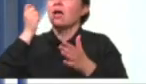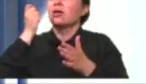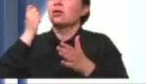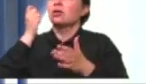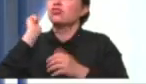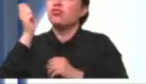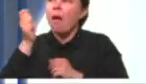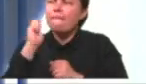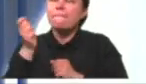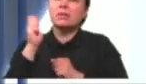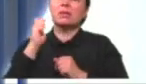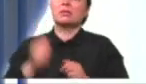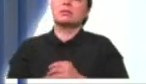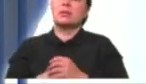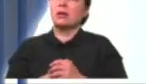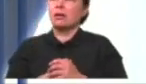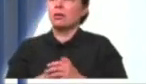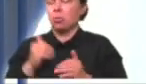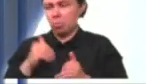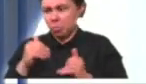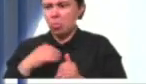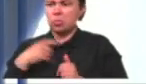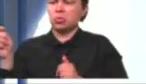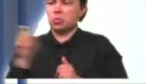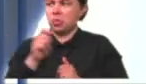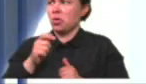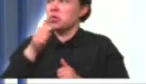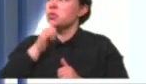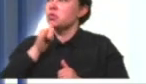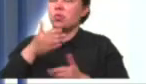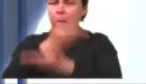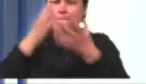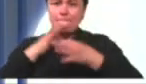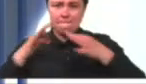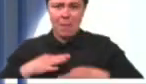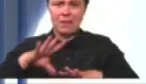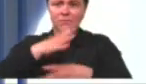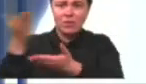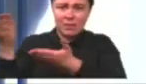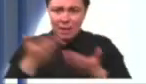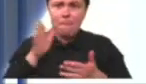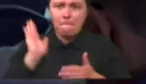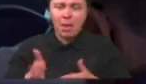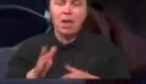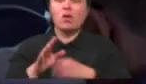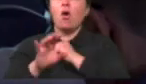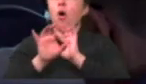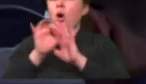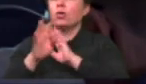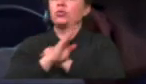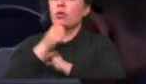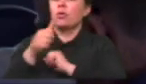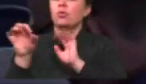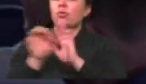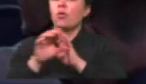do Trzebnicy, którą jutro będziemy mogli się przejechać na ten przejazd. Wszystkich Państwa serdecznie zapraszam. Była od 1991 do